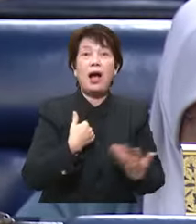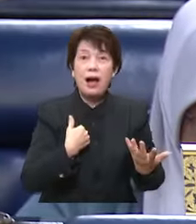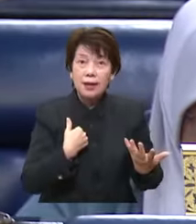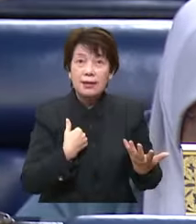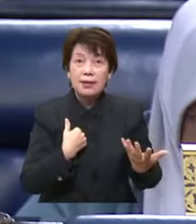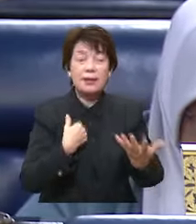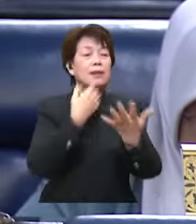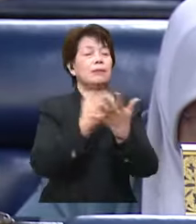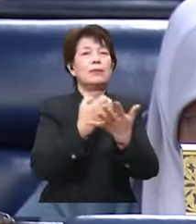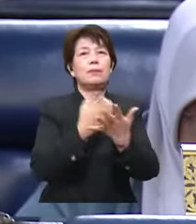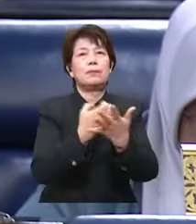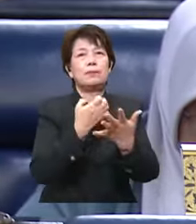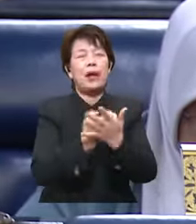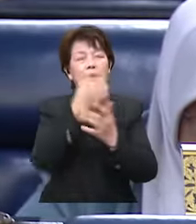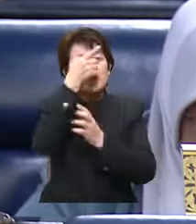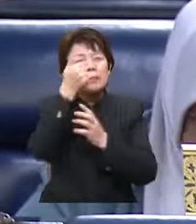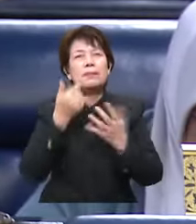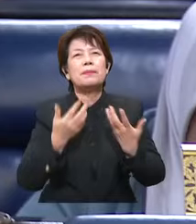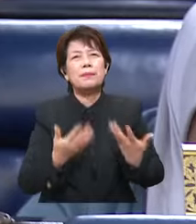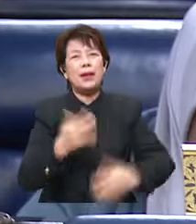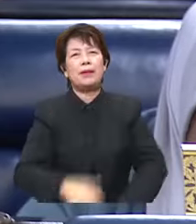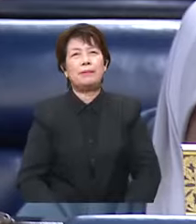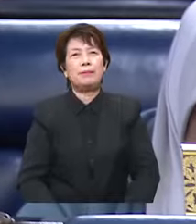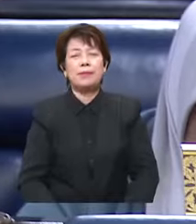ekonomi terbuka, Datuk Yang Tua. Apa yang kita cari